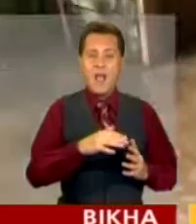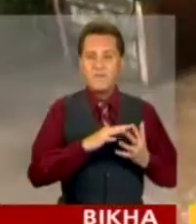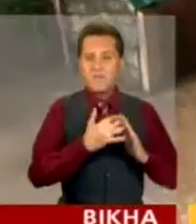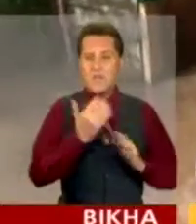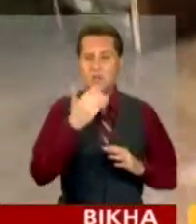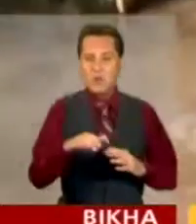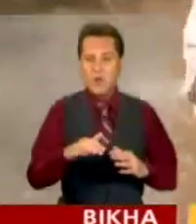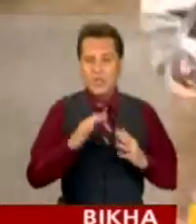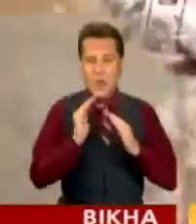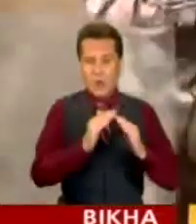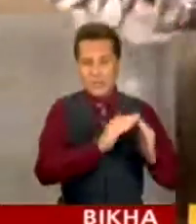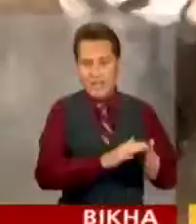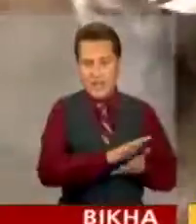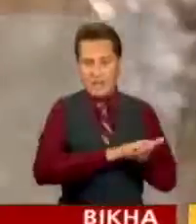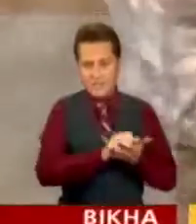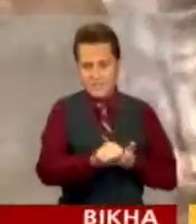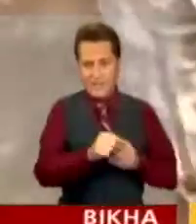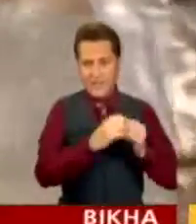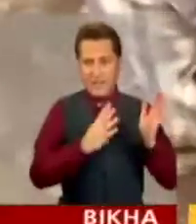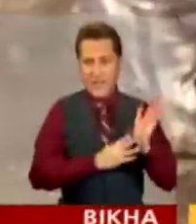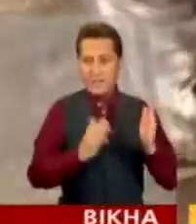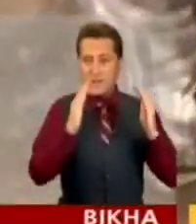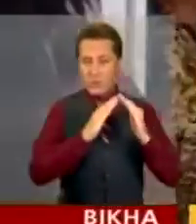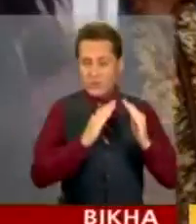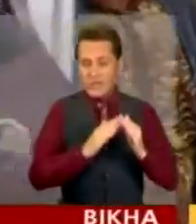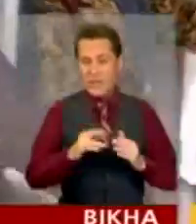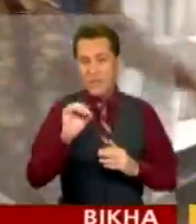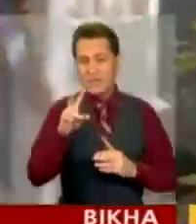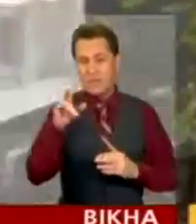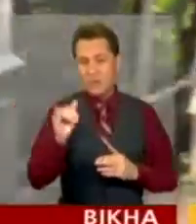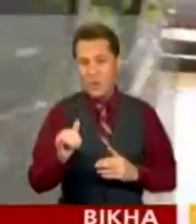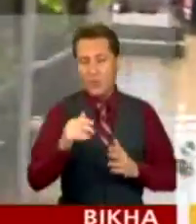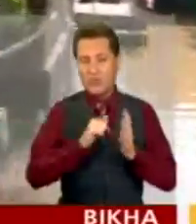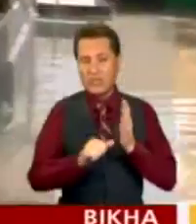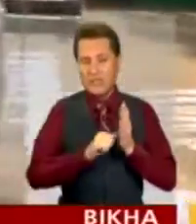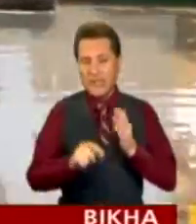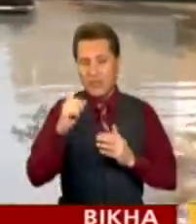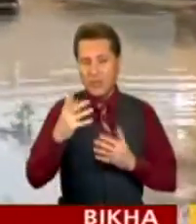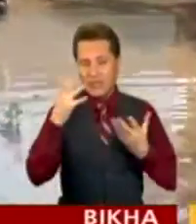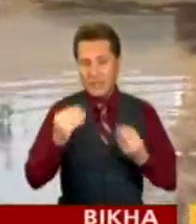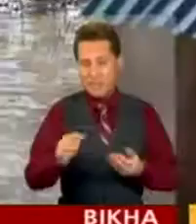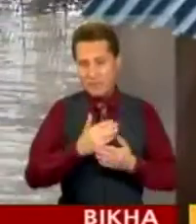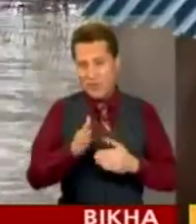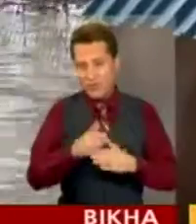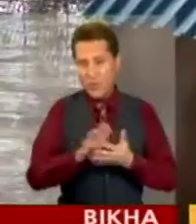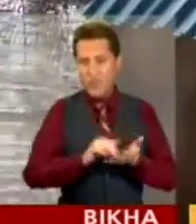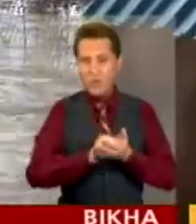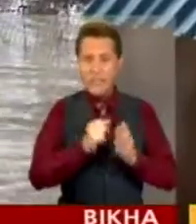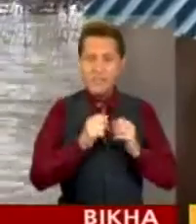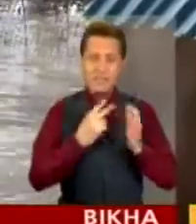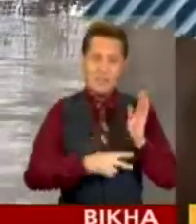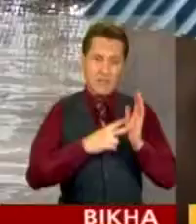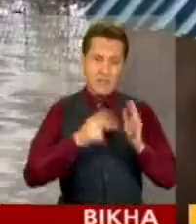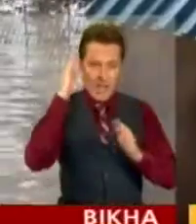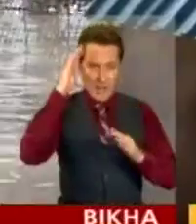сотні осель ущент зруйновано 19 будинків. У Березиному 61 дім зазнав часткової руйнації, 80